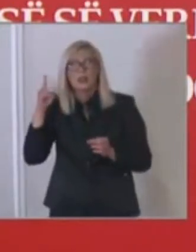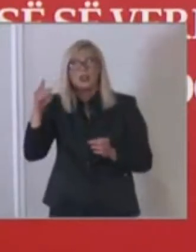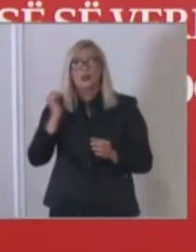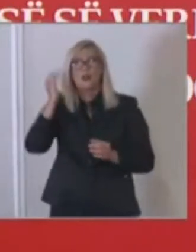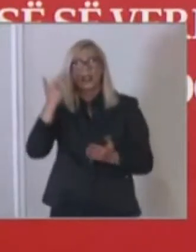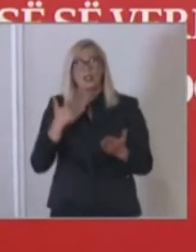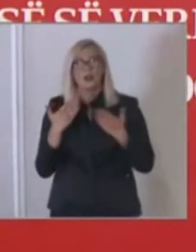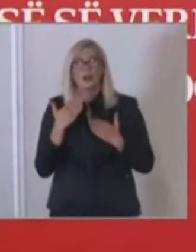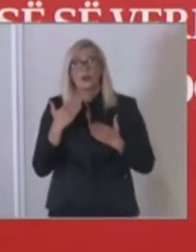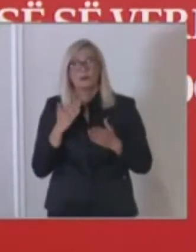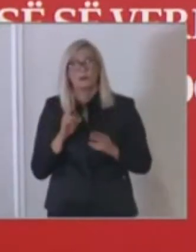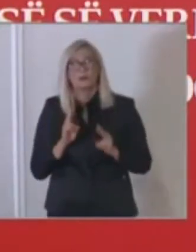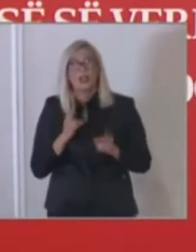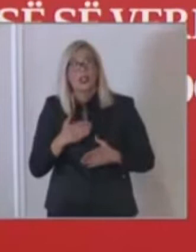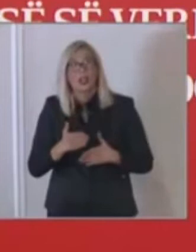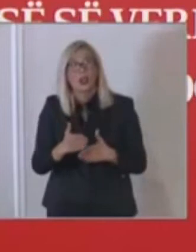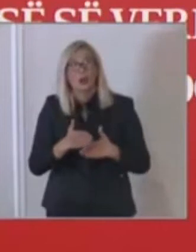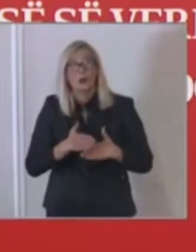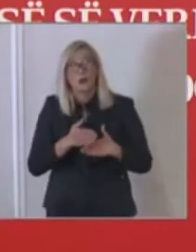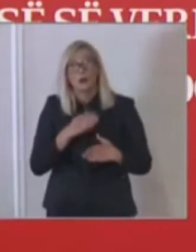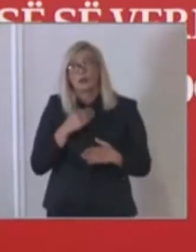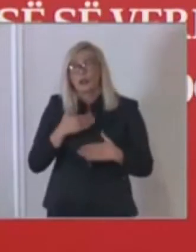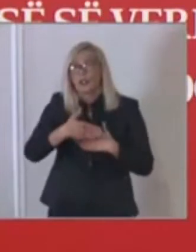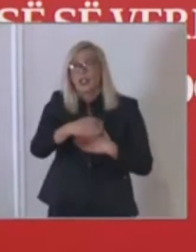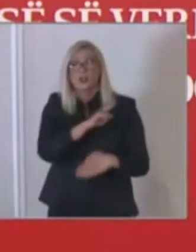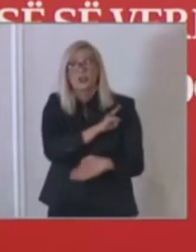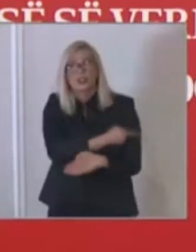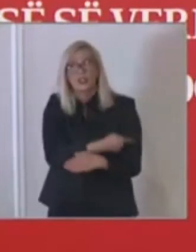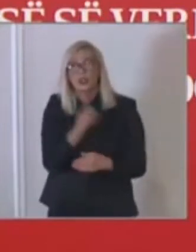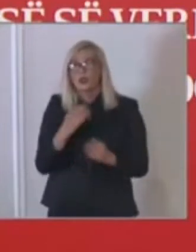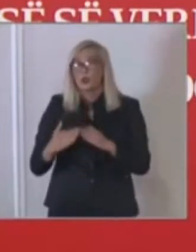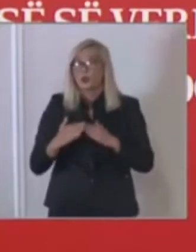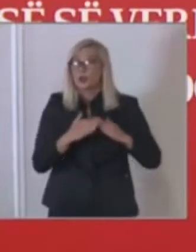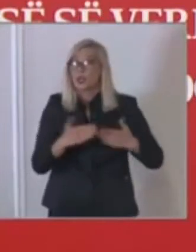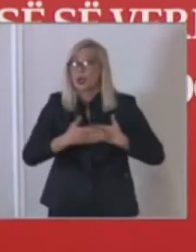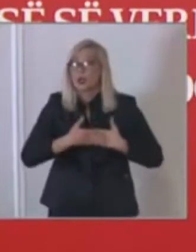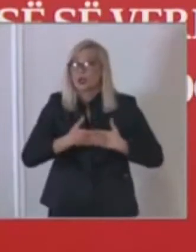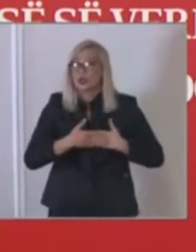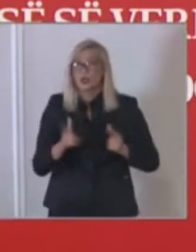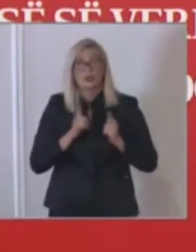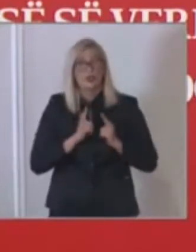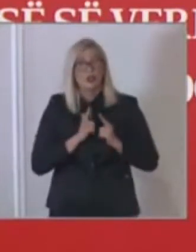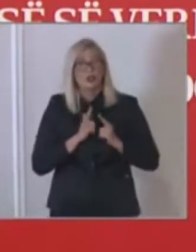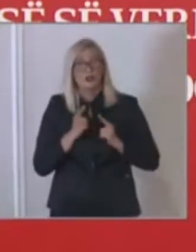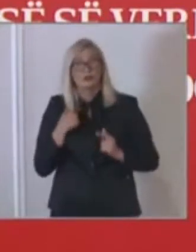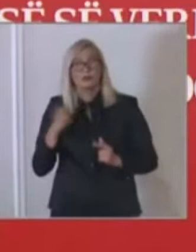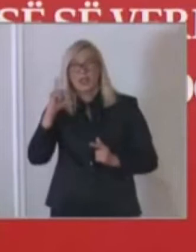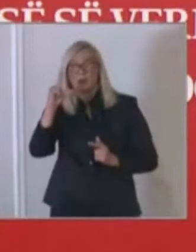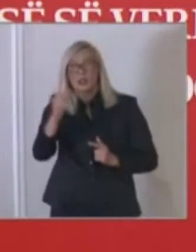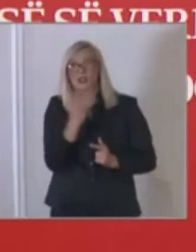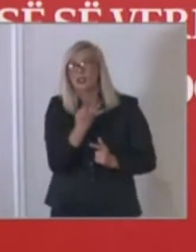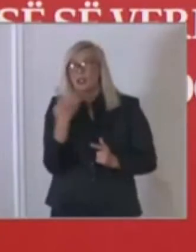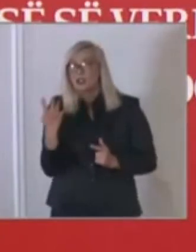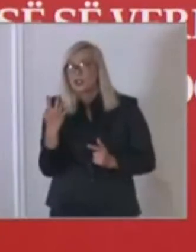në mbar rajonin. Ekonomitë tona sipas strukturës dhe gjitha parametrave të funksionit janë të drejtuara ka njëra tjetra, me qëllim që të avancojmë